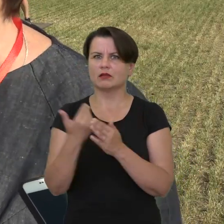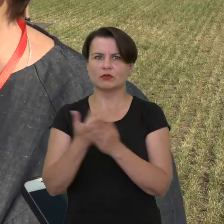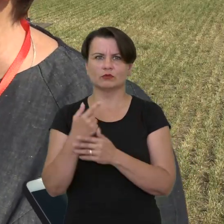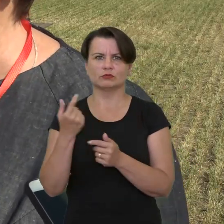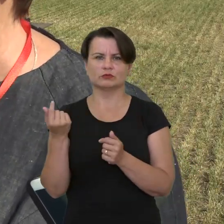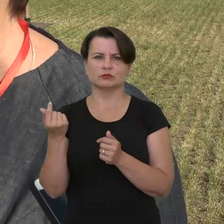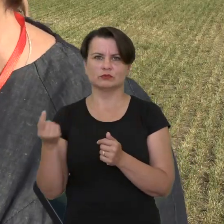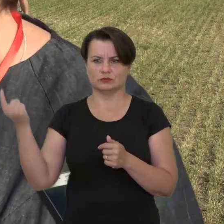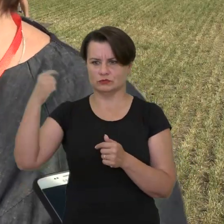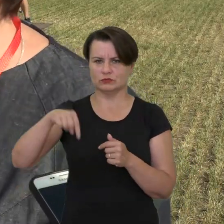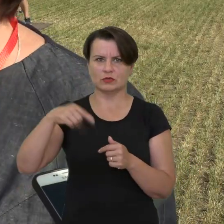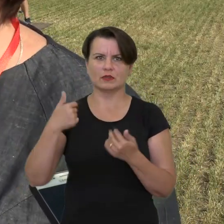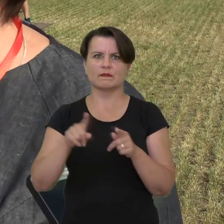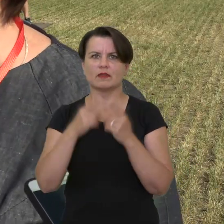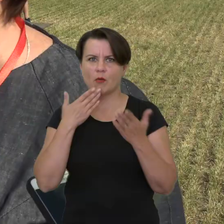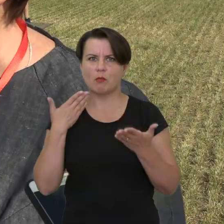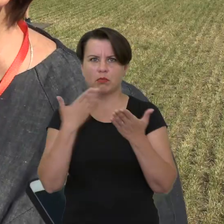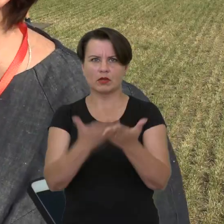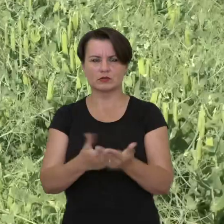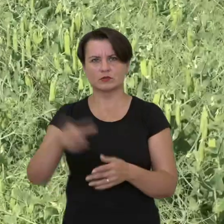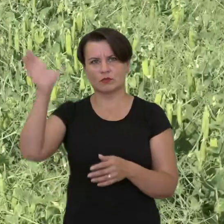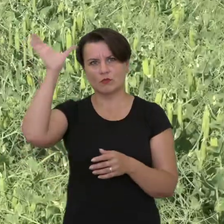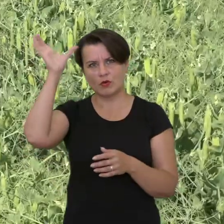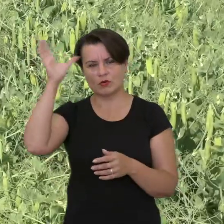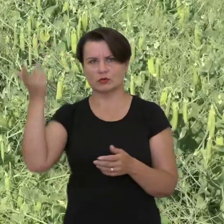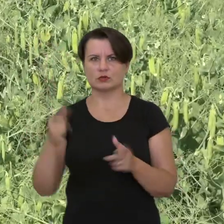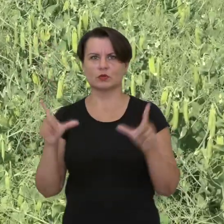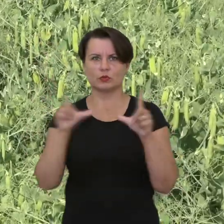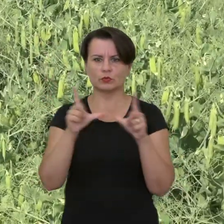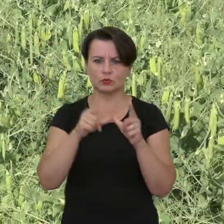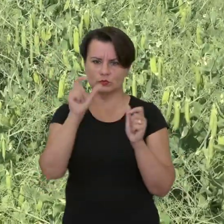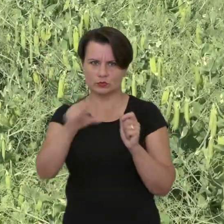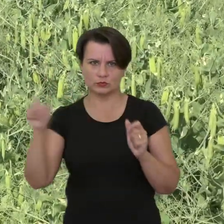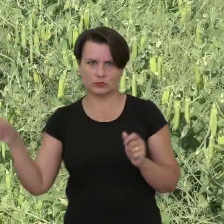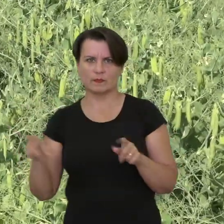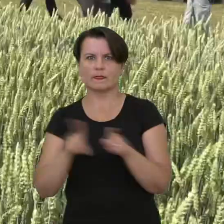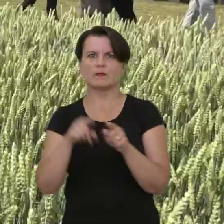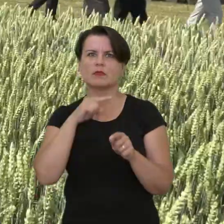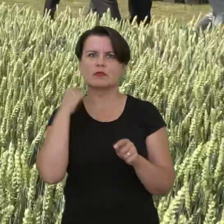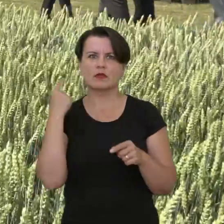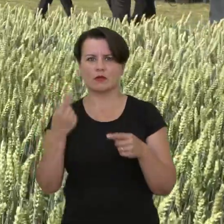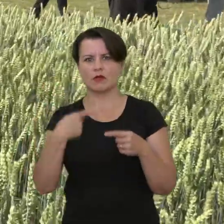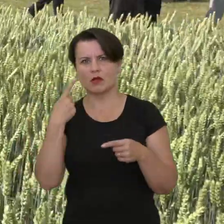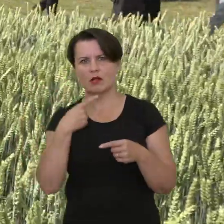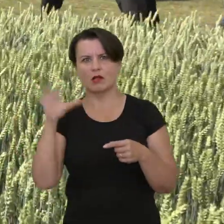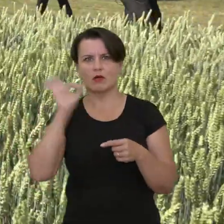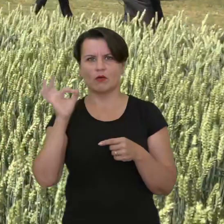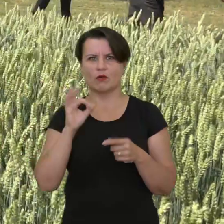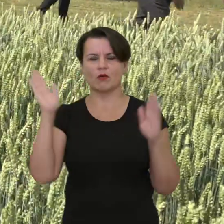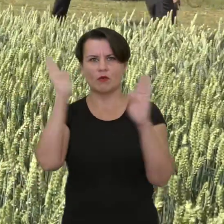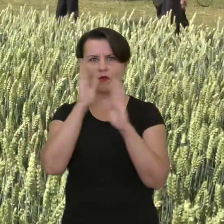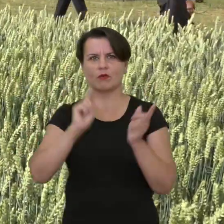ir ūkininkams ir mokslininkams taipogi. Labai daug kalbame apie klimato kaitą ir tikrai